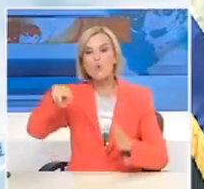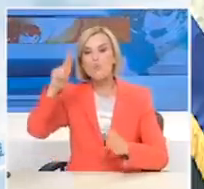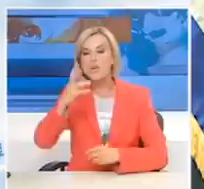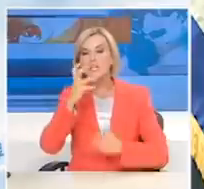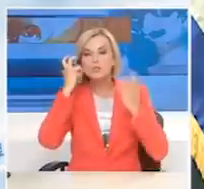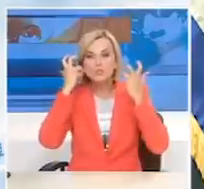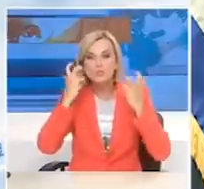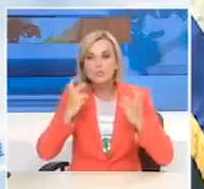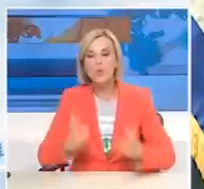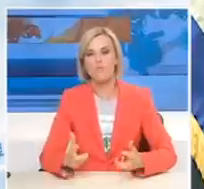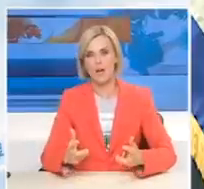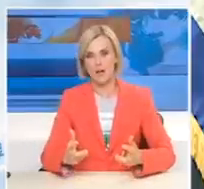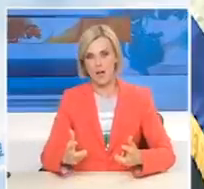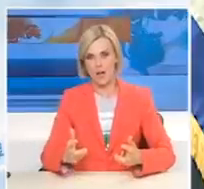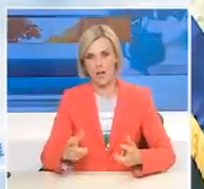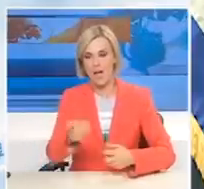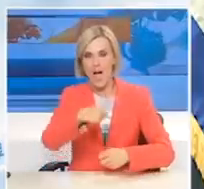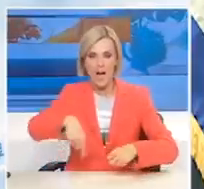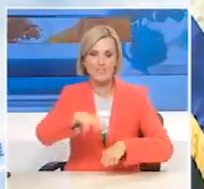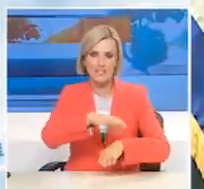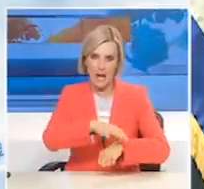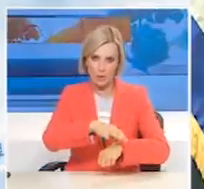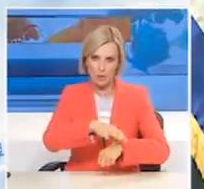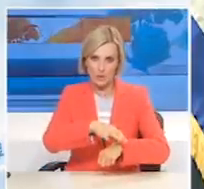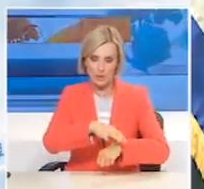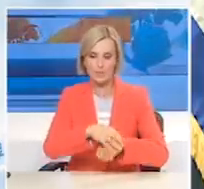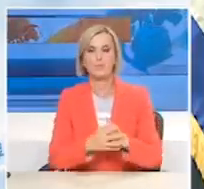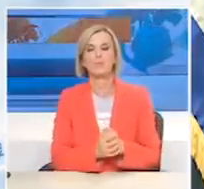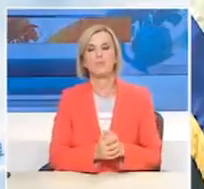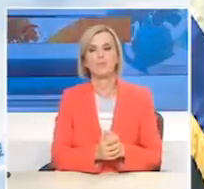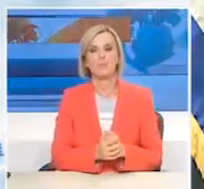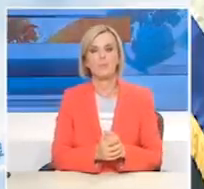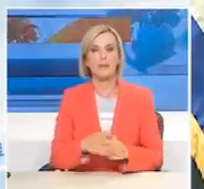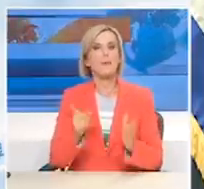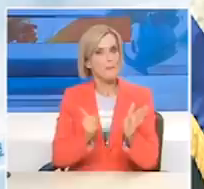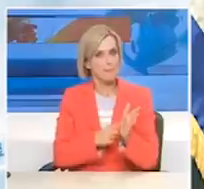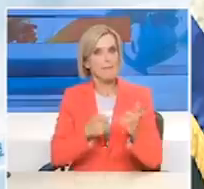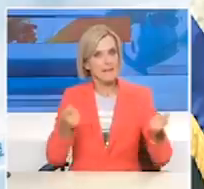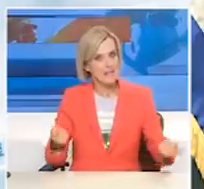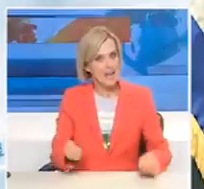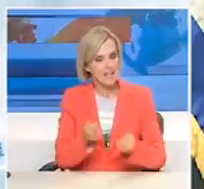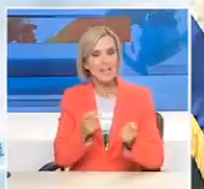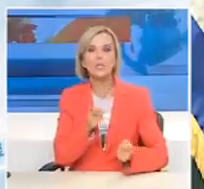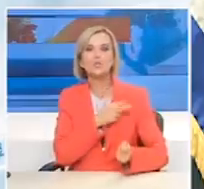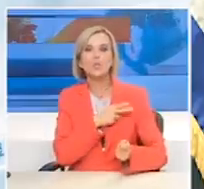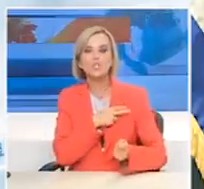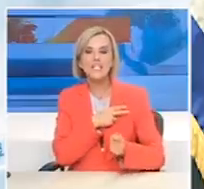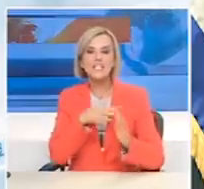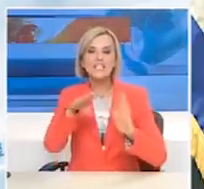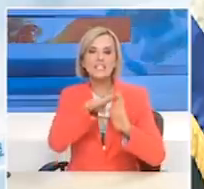και ήταν εκτός νοσοκομείου. Αυτοί θα έχουν πολύ λιγότερα υπολείμματα. Και θεωρώ ότι πρέπει να γίνει μια συστηματική καταγραφή αυτών